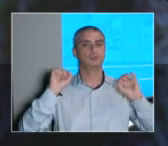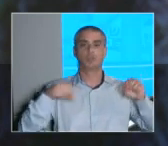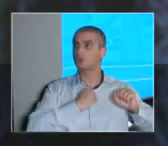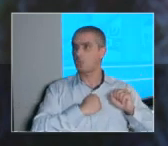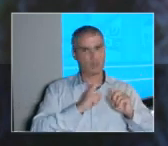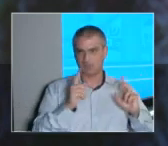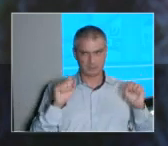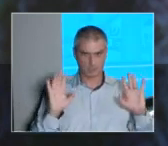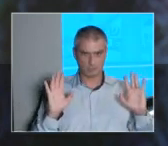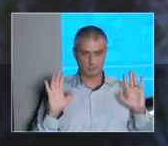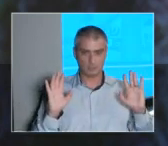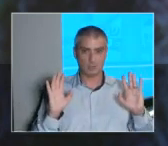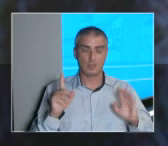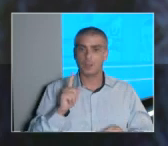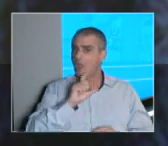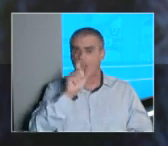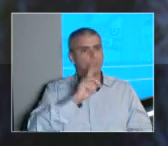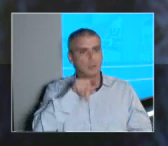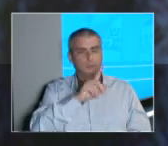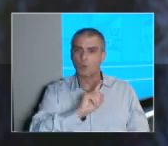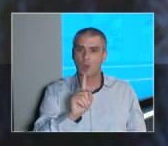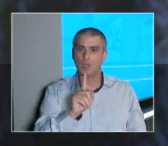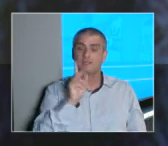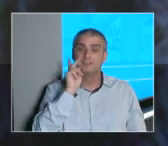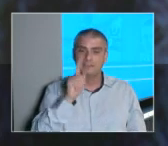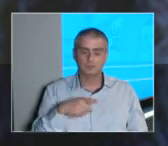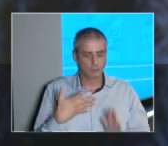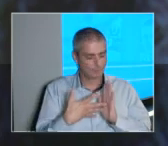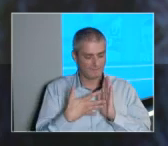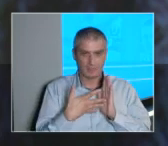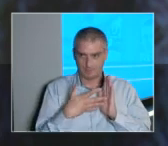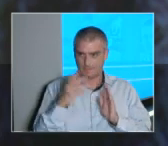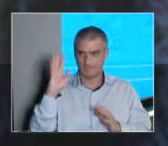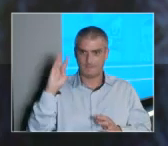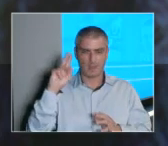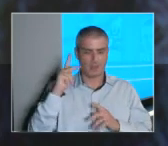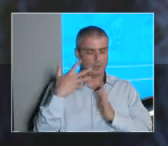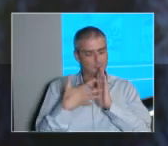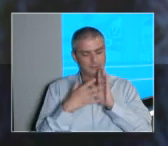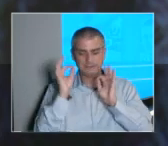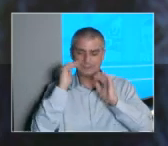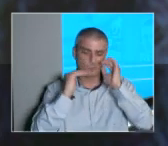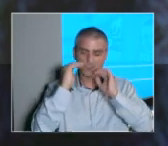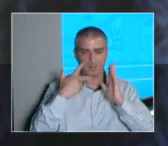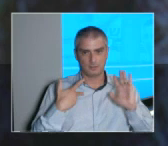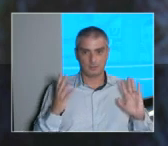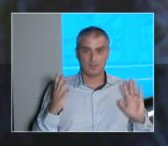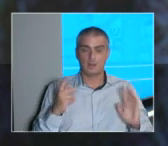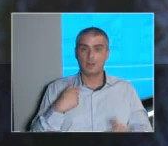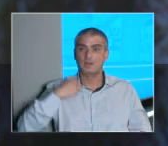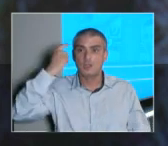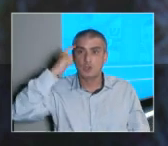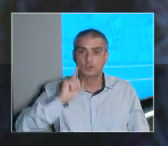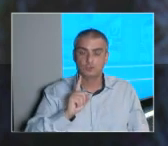דמוקרטי וטענו את זה, לכן הגוד הפסולה לא מקבל את זה. צריך באמת, יש מבחנים שדווקא ברק פיתח אותם להסתברות, אני לא נכנס לזה עכשיו. אני